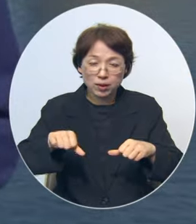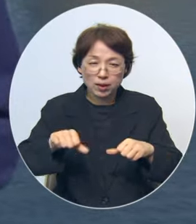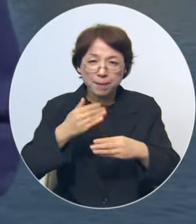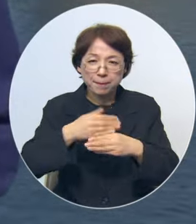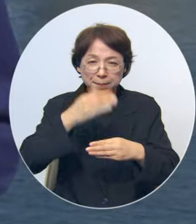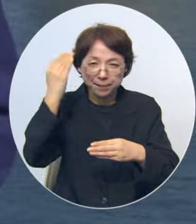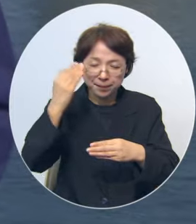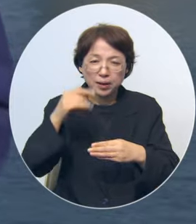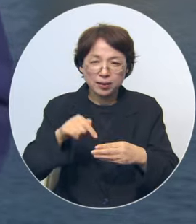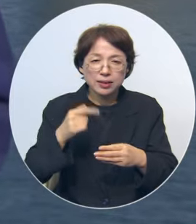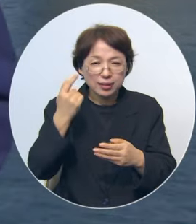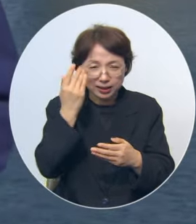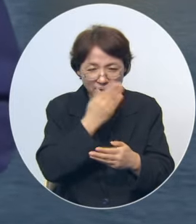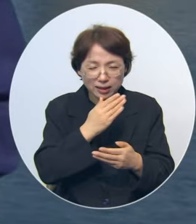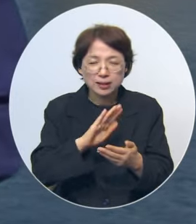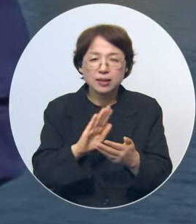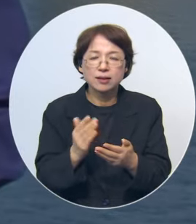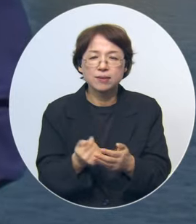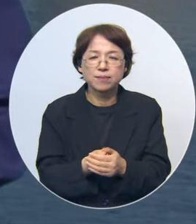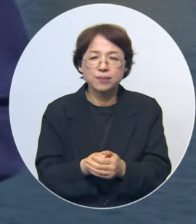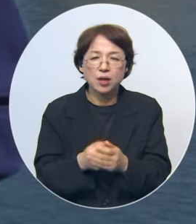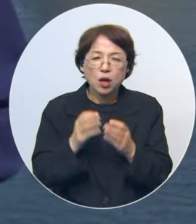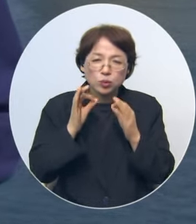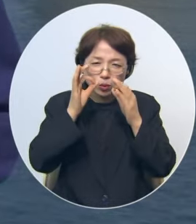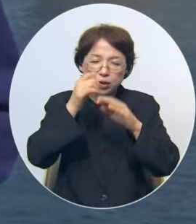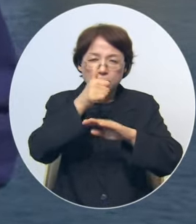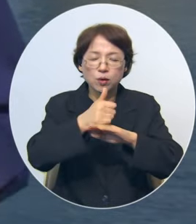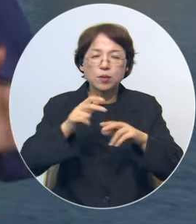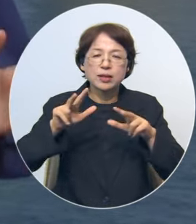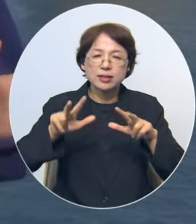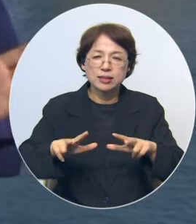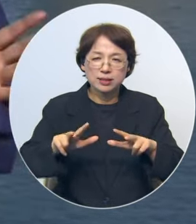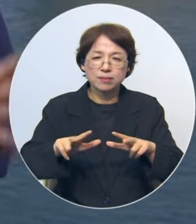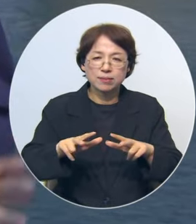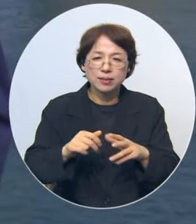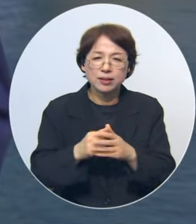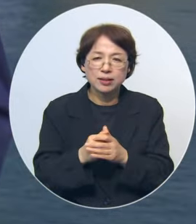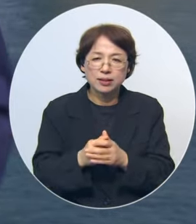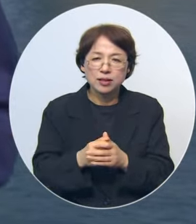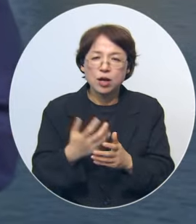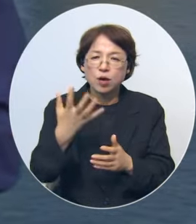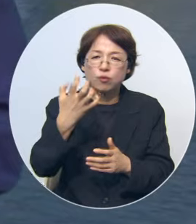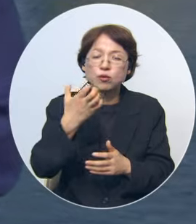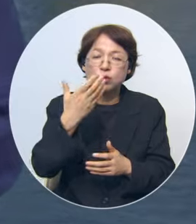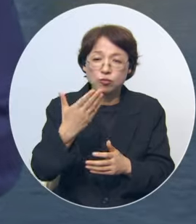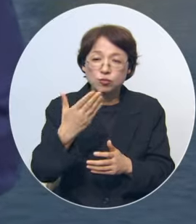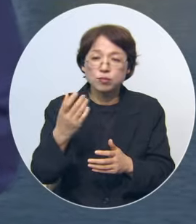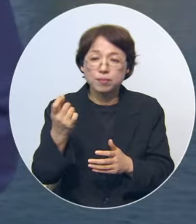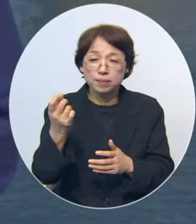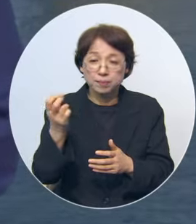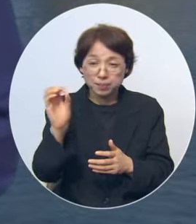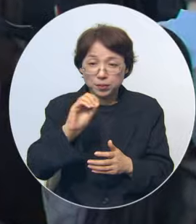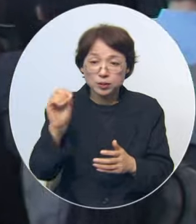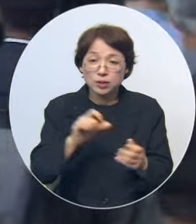정부와 지자체가 수질 개선을 위해 함께 노력한 결과 현재 시화호는 생태계의 약 99%가